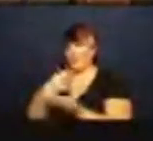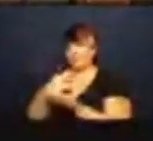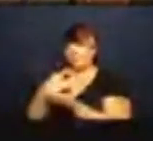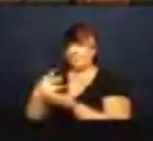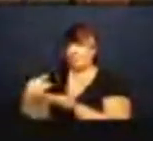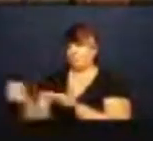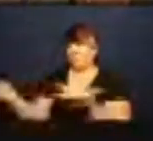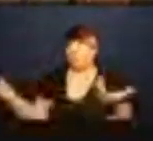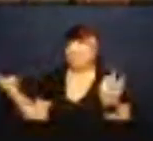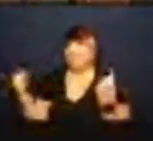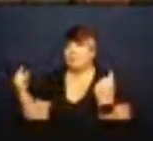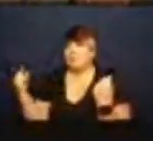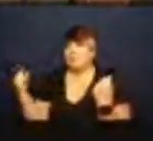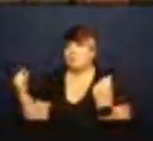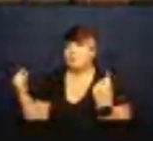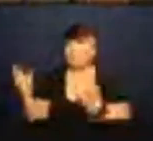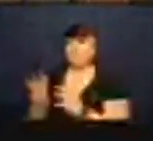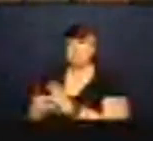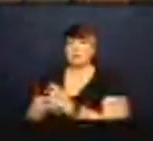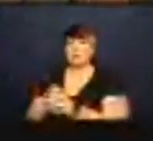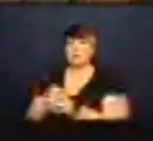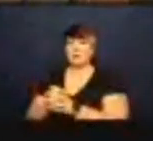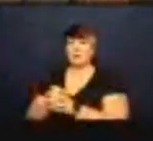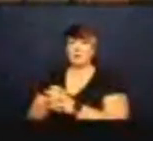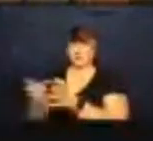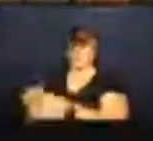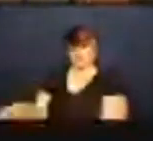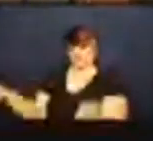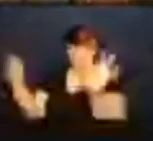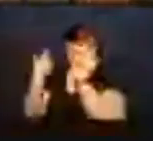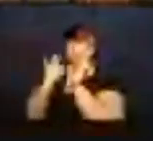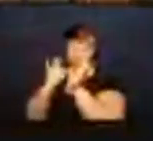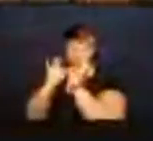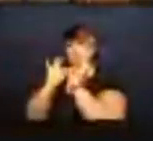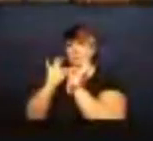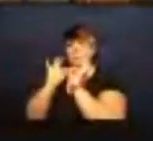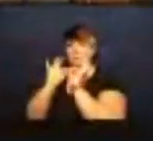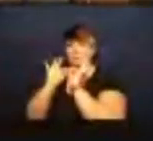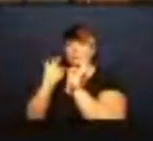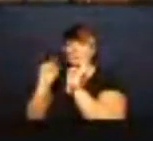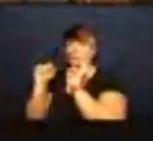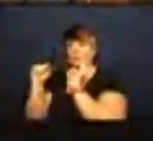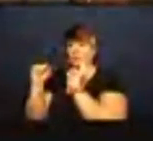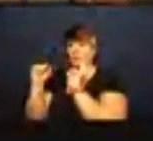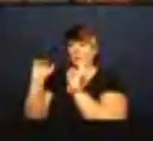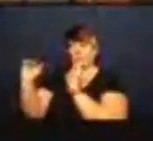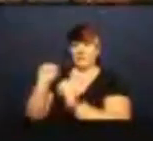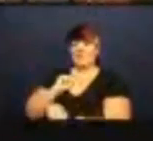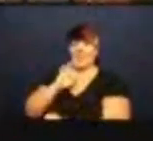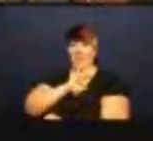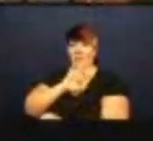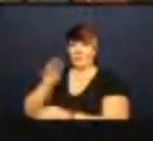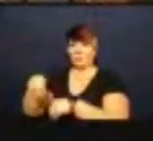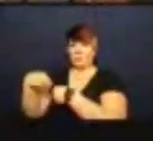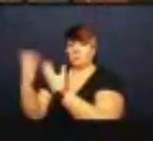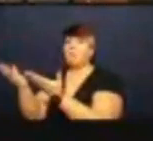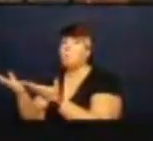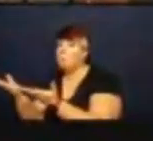iwapo kila mtu anafahamu kuwa tuna chaguo kama hili.